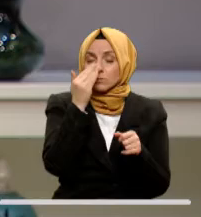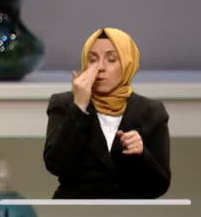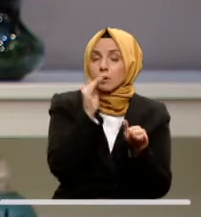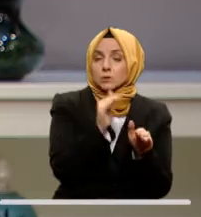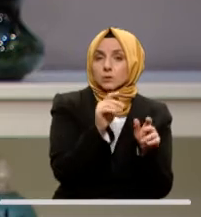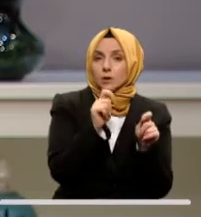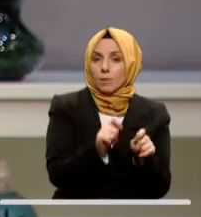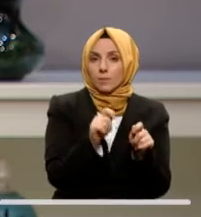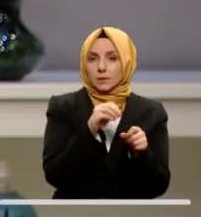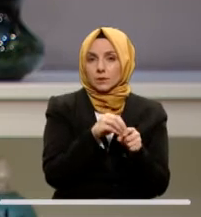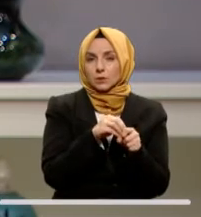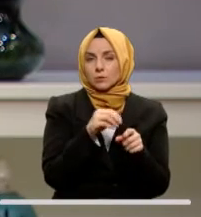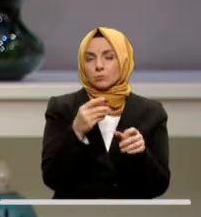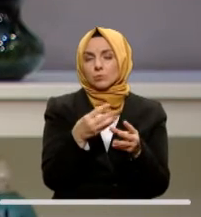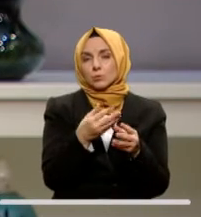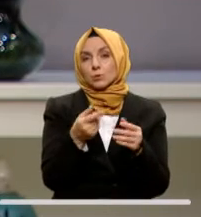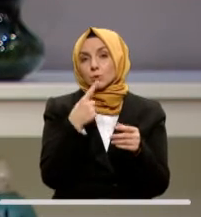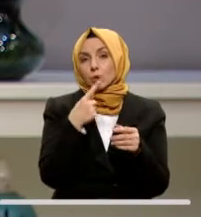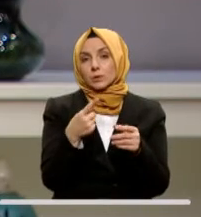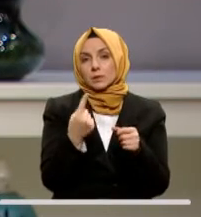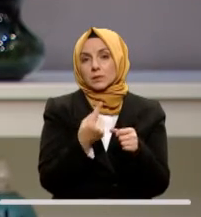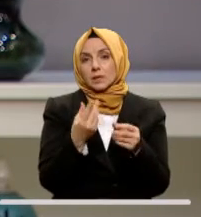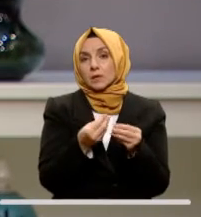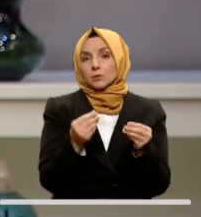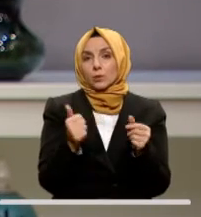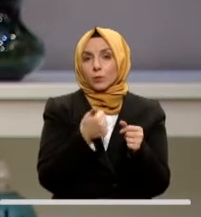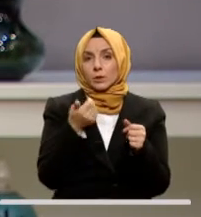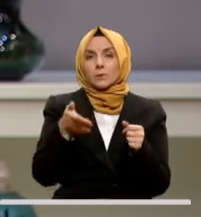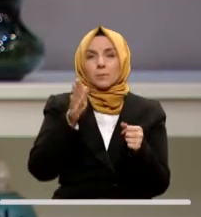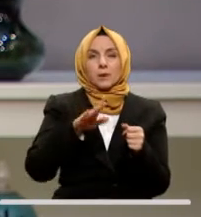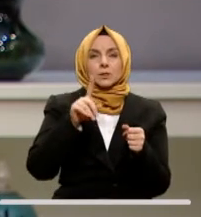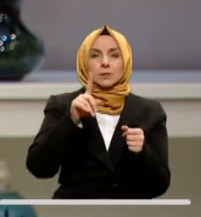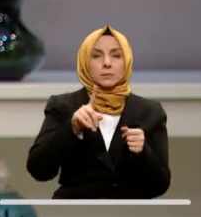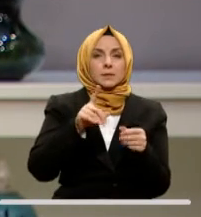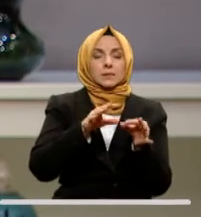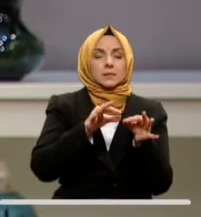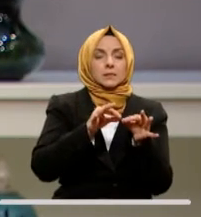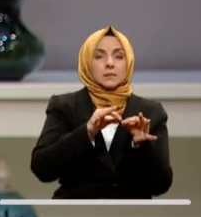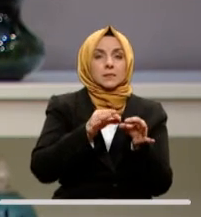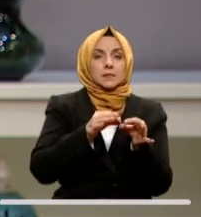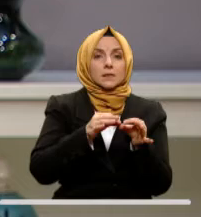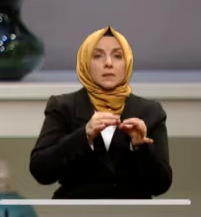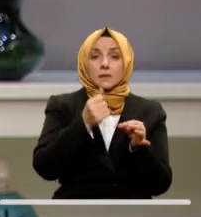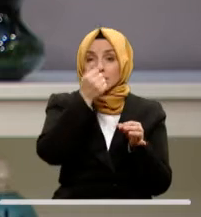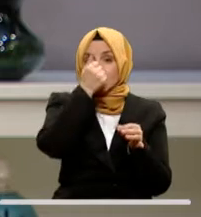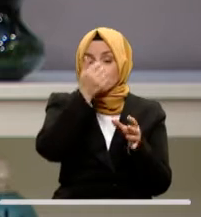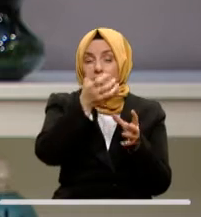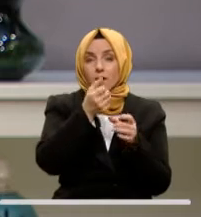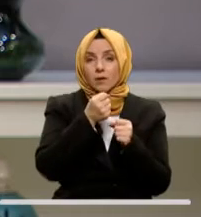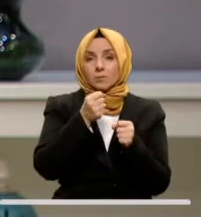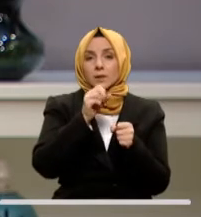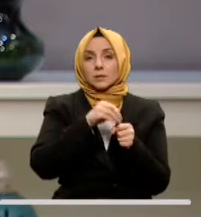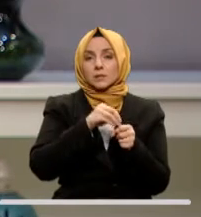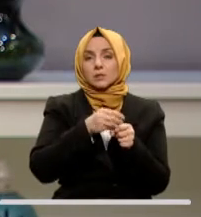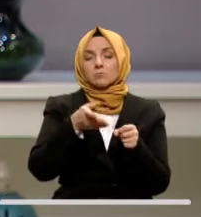söylediğimiz en başladı indiğimiz şeyler çok kıymetli Zaten başka bir kaynağa yok bir insanın ihtiyacı olduğunda hayata dokunabilmek adına